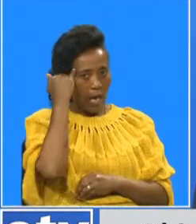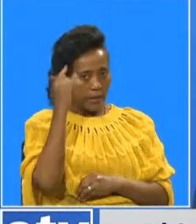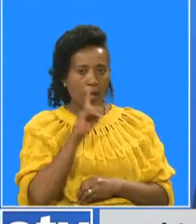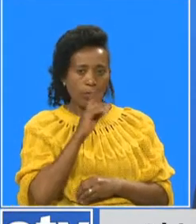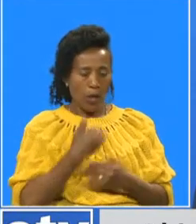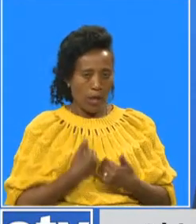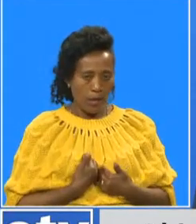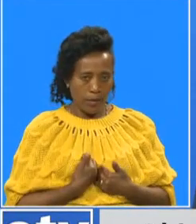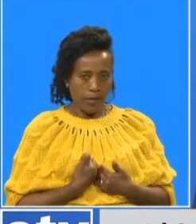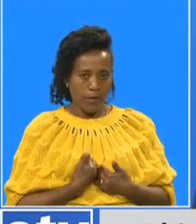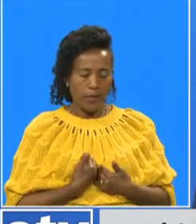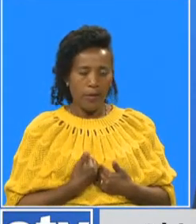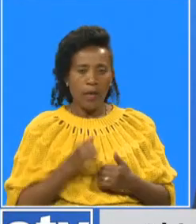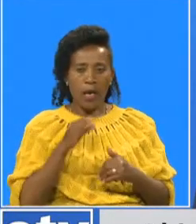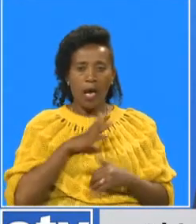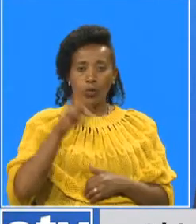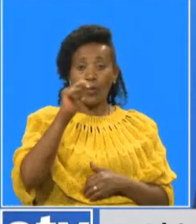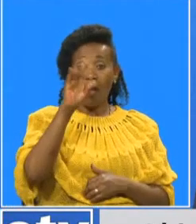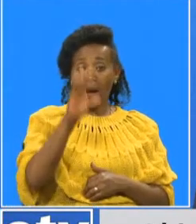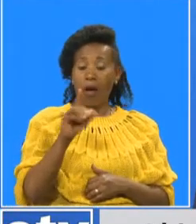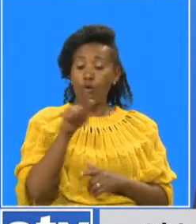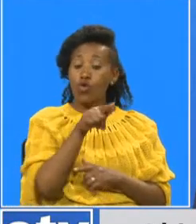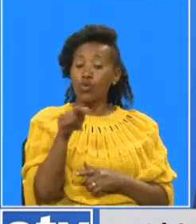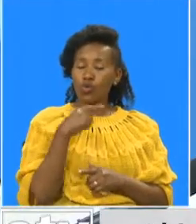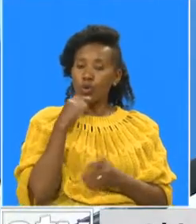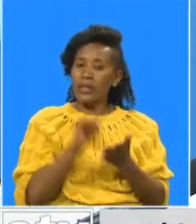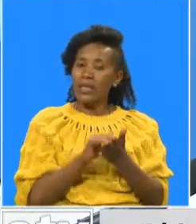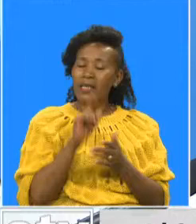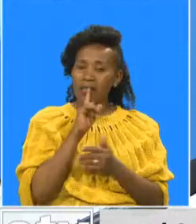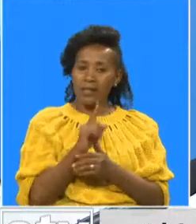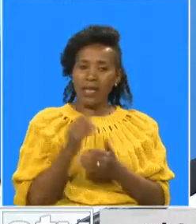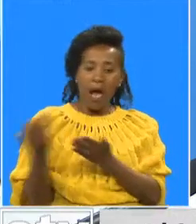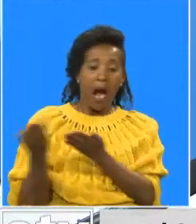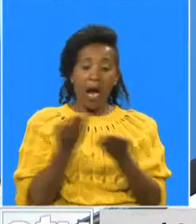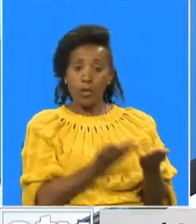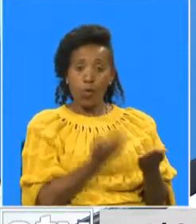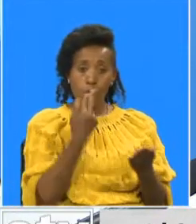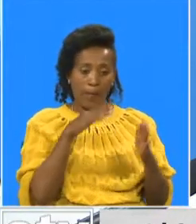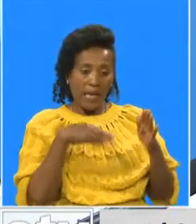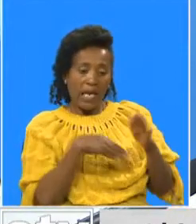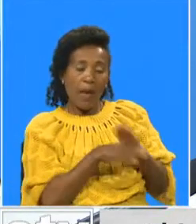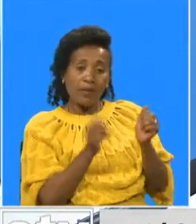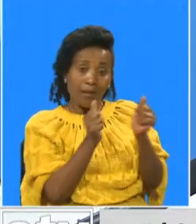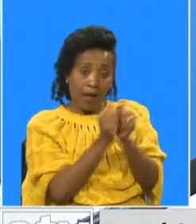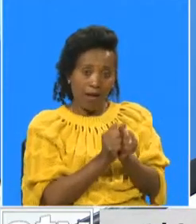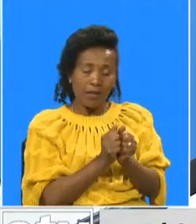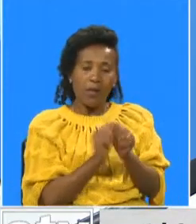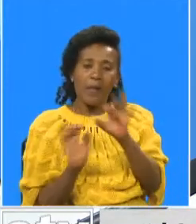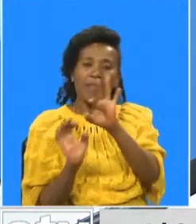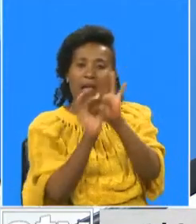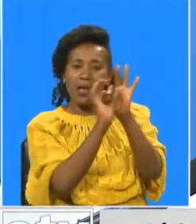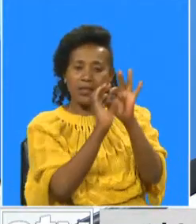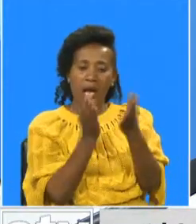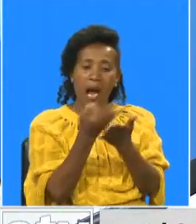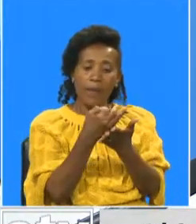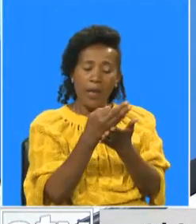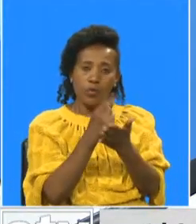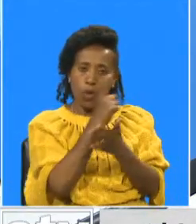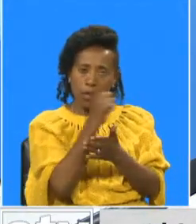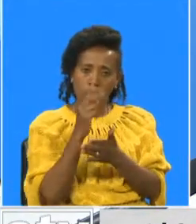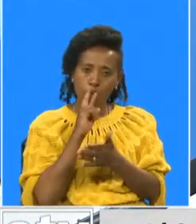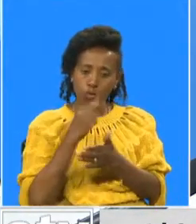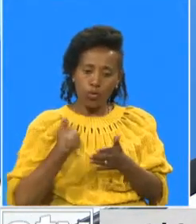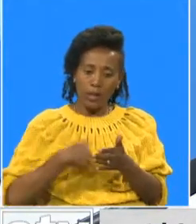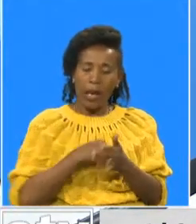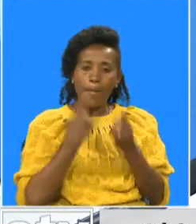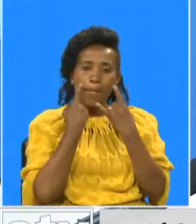ሐሳብ ነው ያለኝ። አቶ ተከው ደርሶ ልምጣና እንደው ከዚህ ከአቅርቦት ወይም ከግብዓት ጋር በተያያዘ አሁን አምራቾቹ አንዳንዶቹ